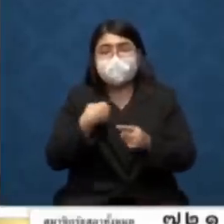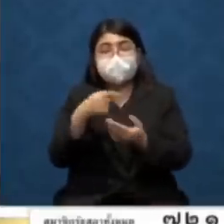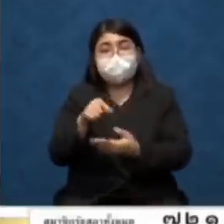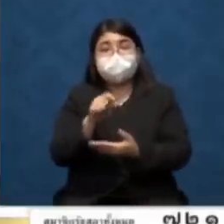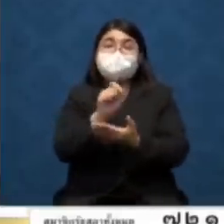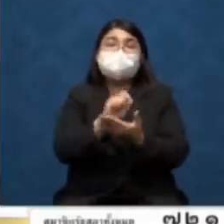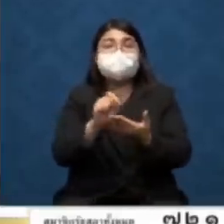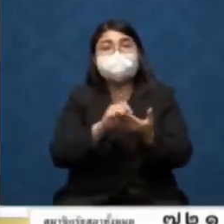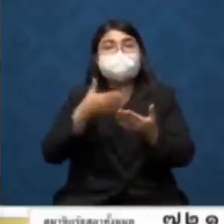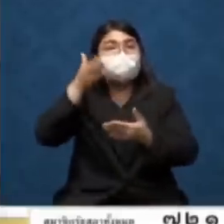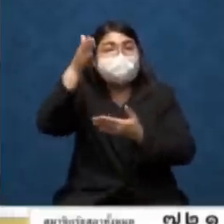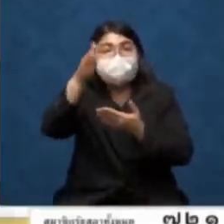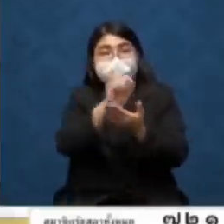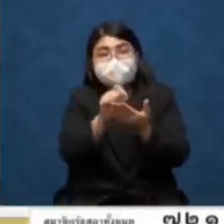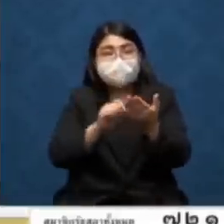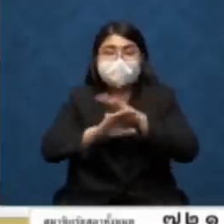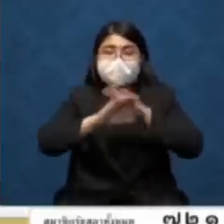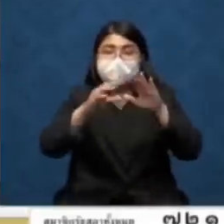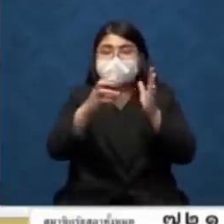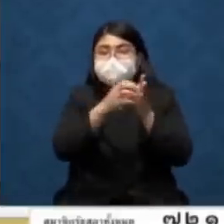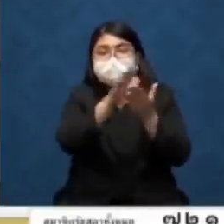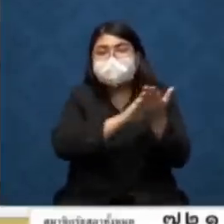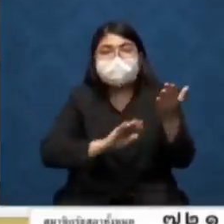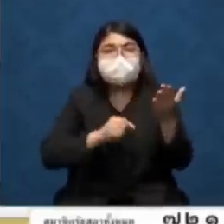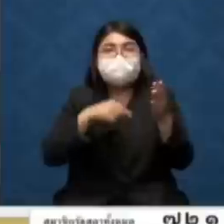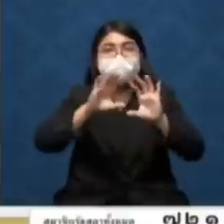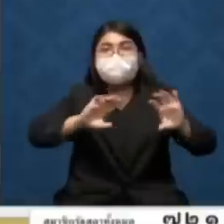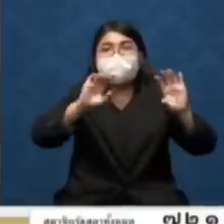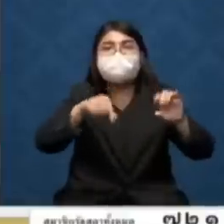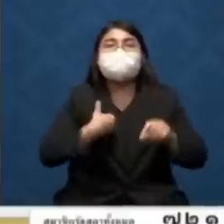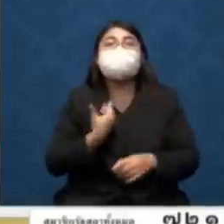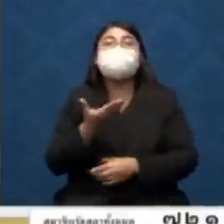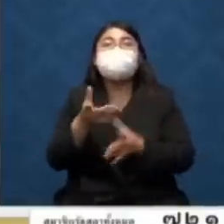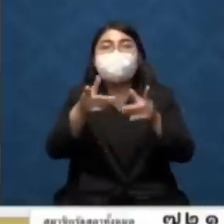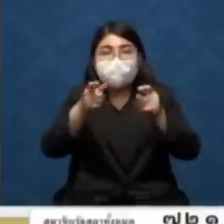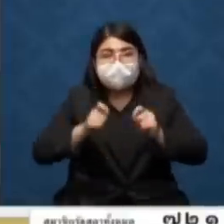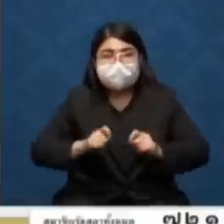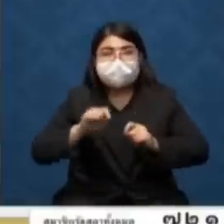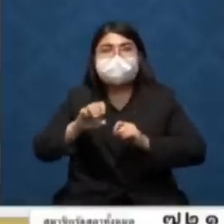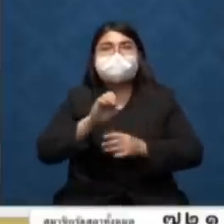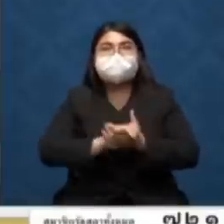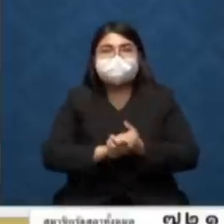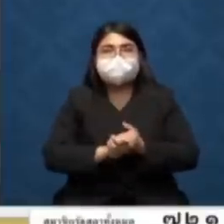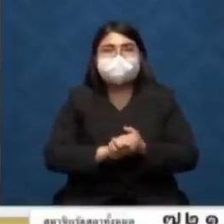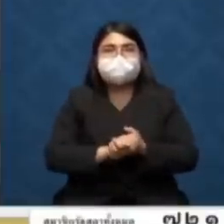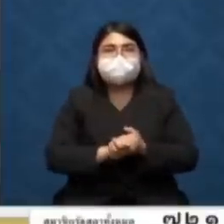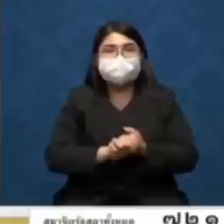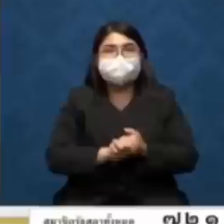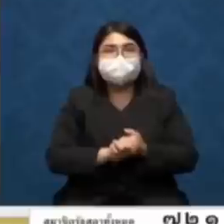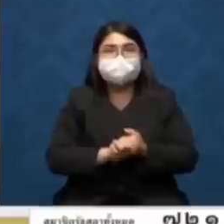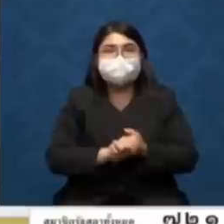กมีการจดทำประชาdevelopติยกเลกราชการส่ภมภาคก็ต้ขออนุยาะทานประทานศอนตหอสัศรศอกเล็กน้อยครับ